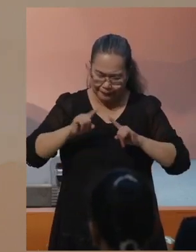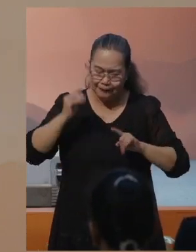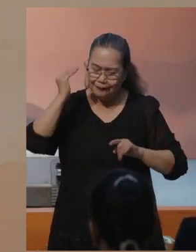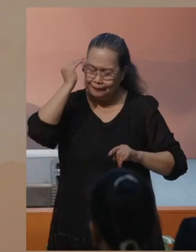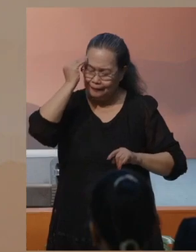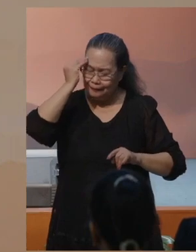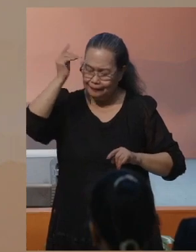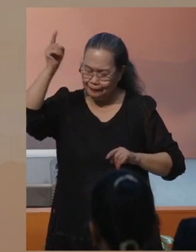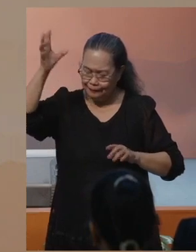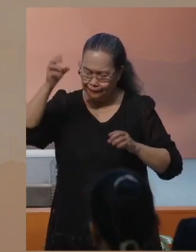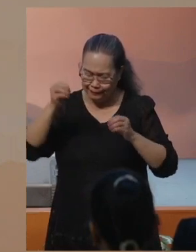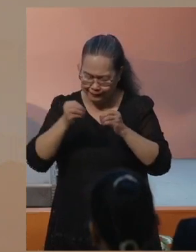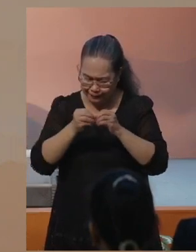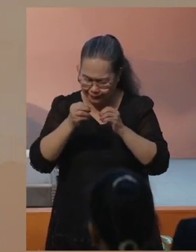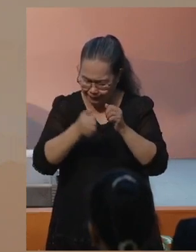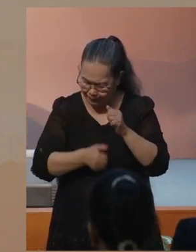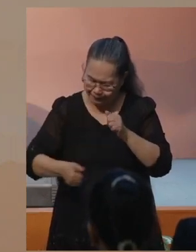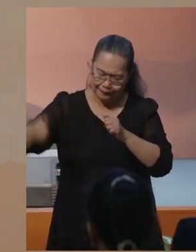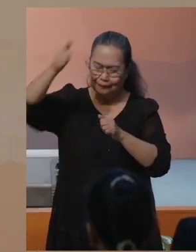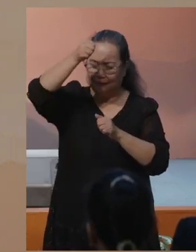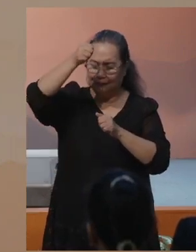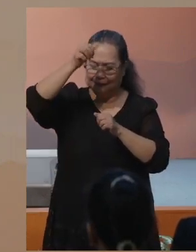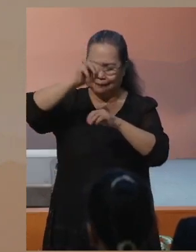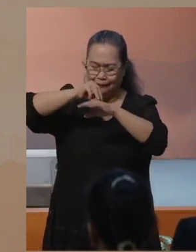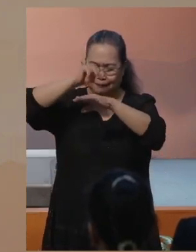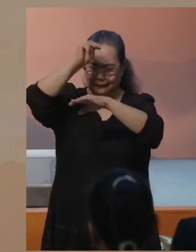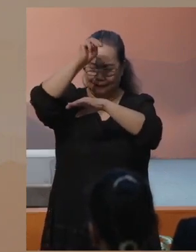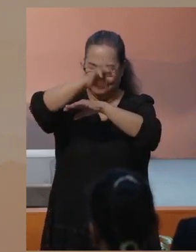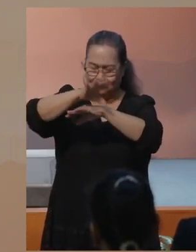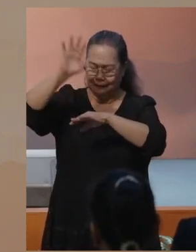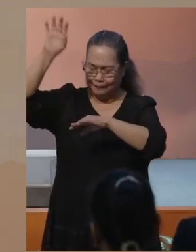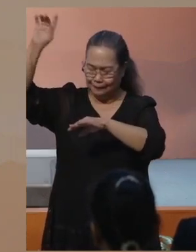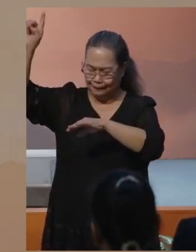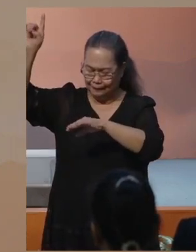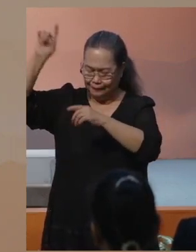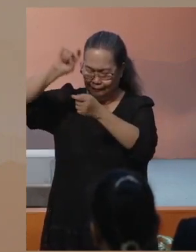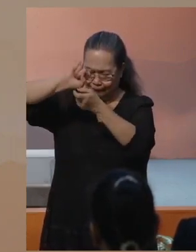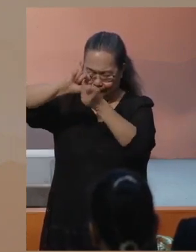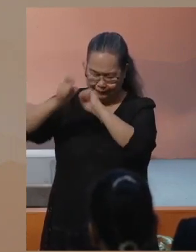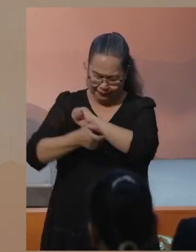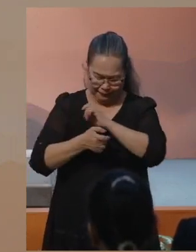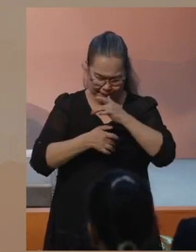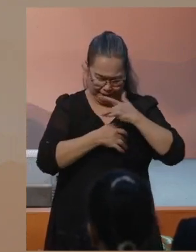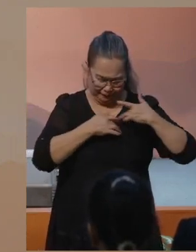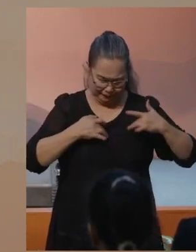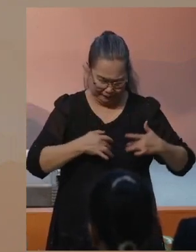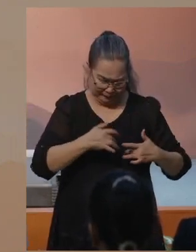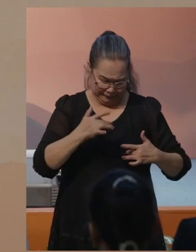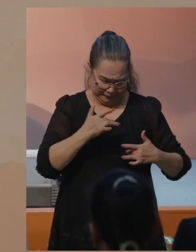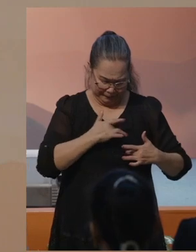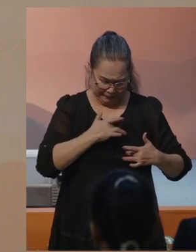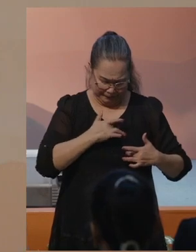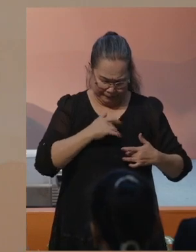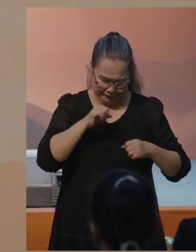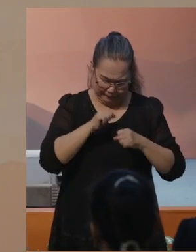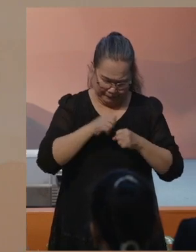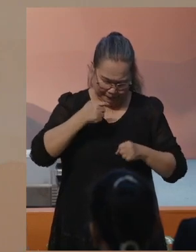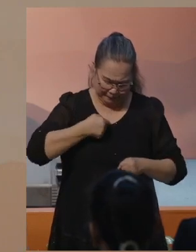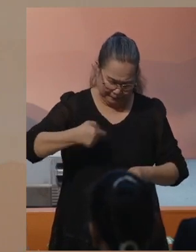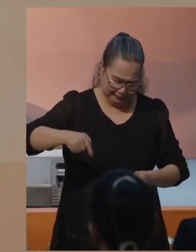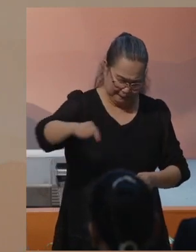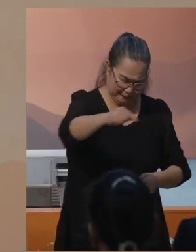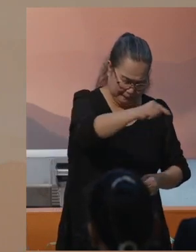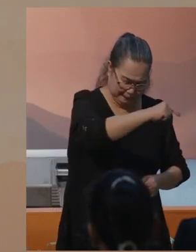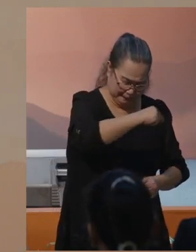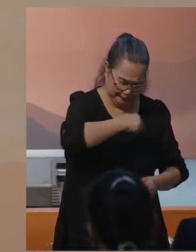namin na ang higit na mirakulo, Panginoon, ang inyong pagbabago ng aming puso upang kami